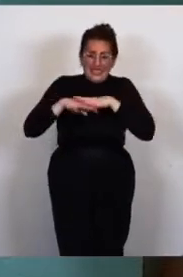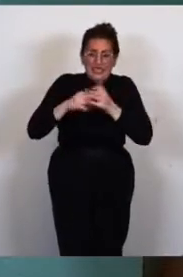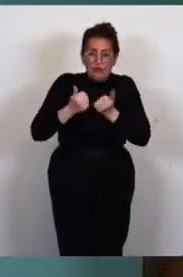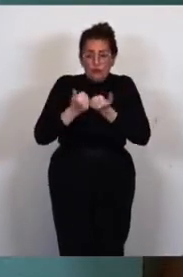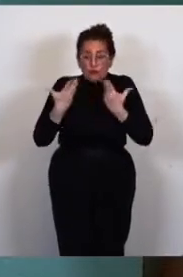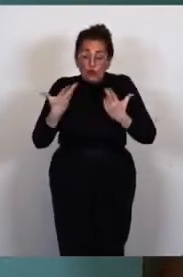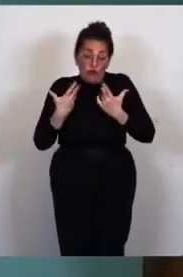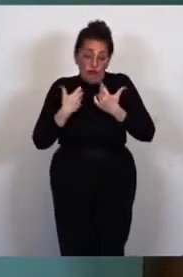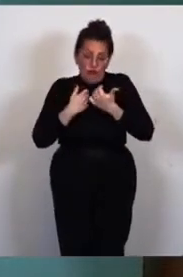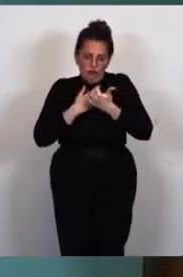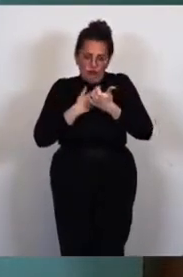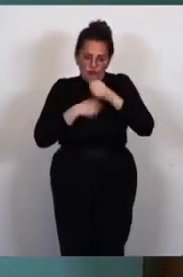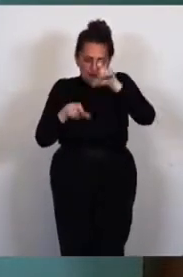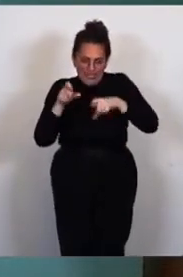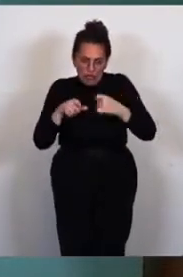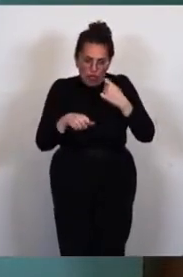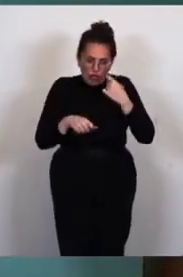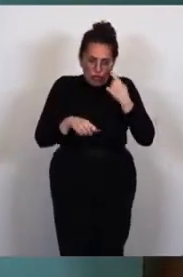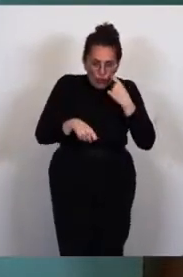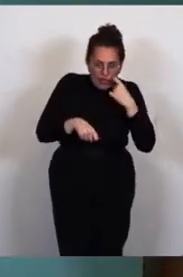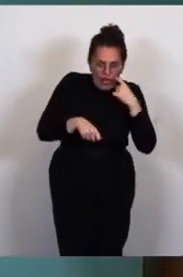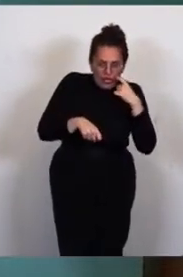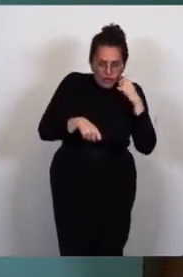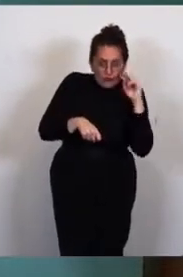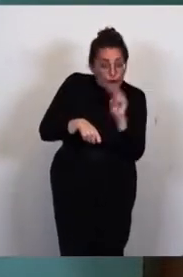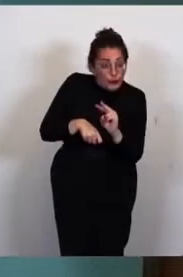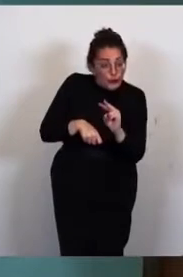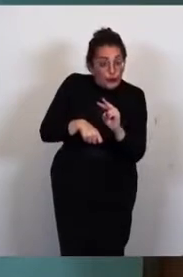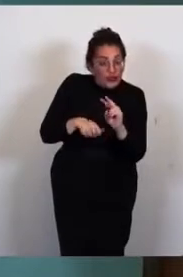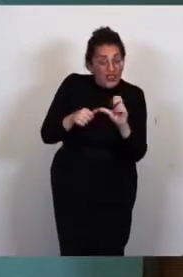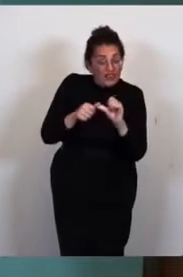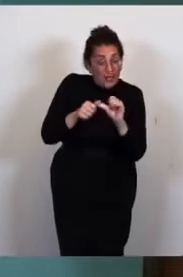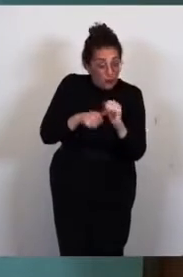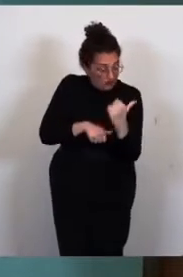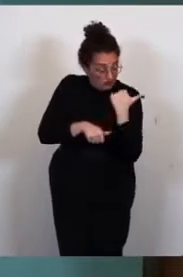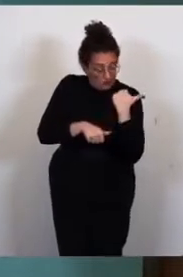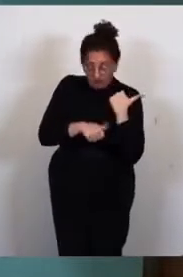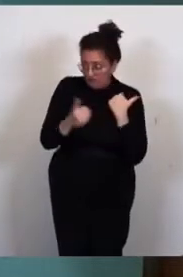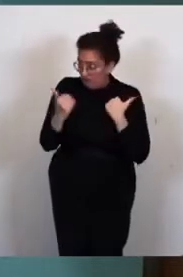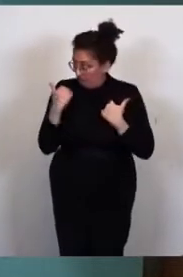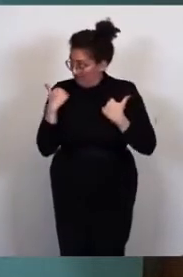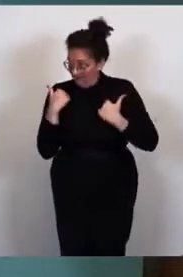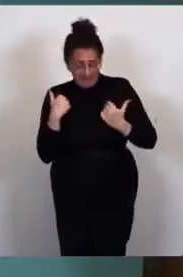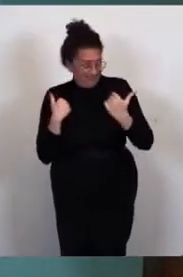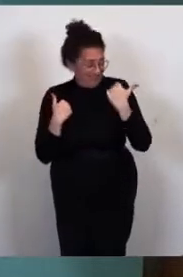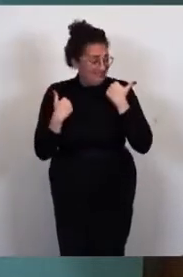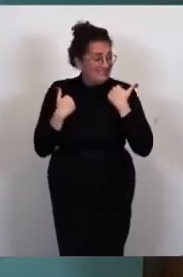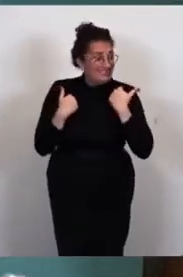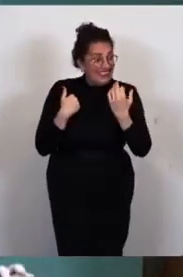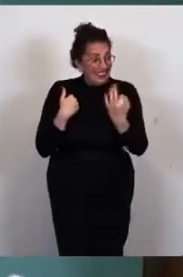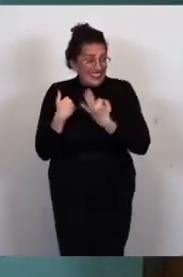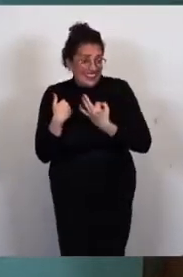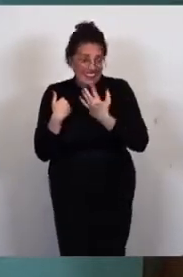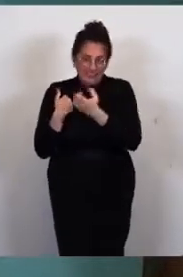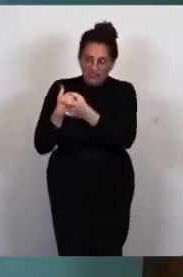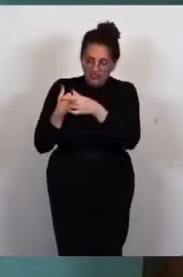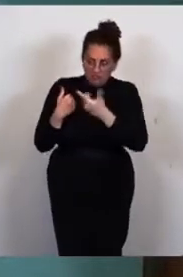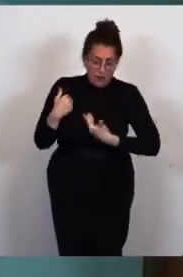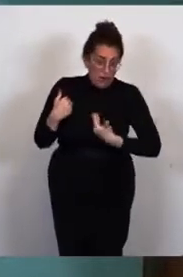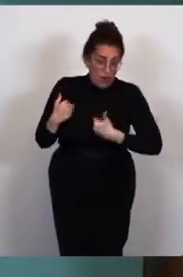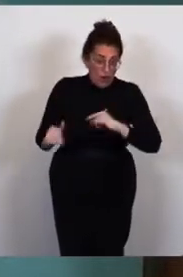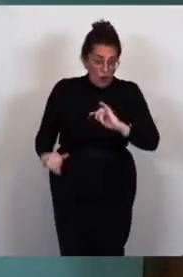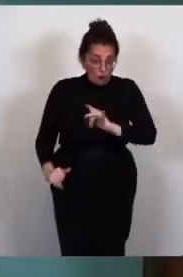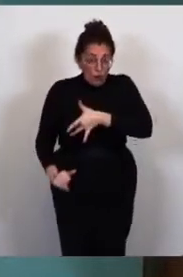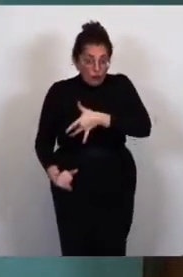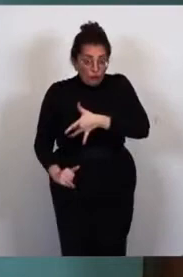semaines en nous disant « j'ai telle femme qui peut rentrer en formation, mais on n'arrive pas à lui trouver un mode de garde ». Je pense qu'on va réussir à débloquer des situations et on